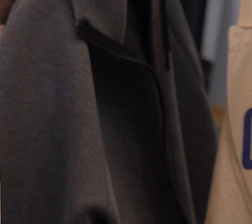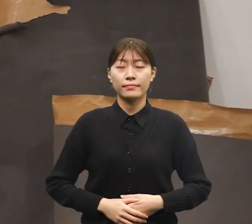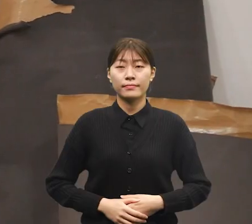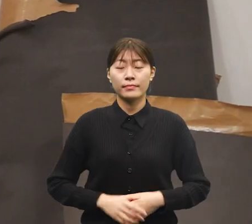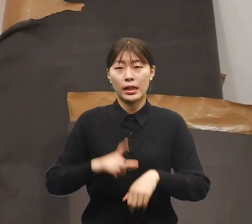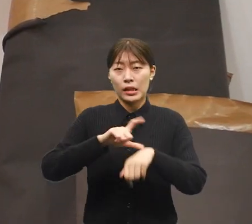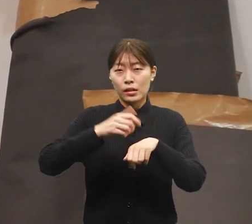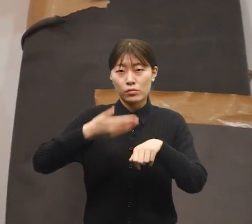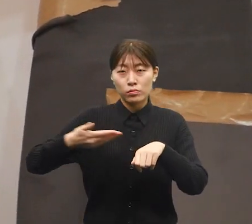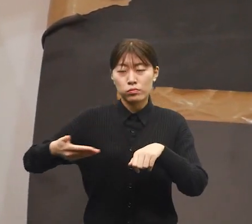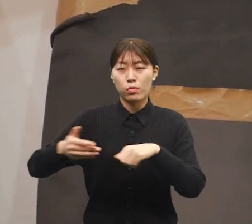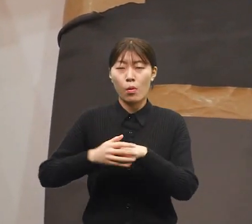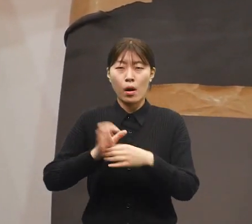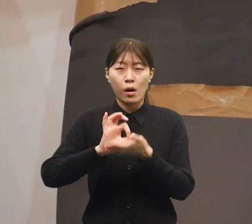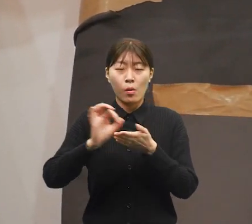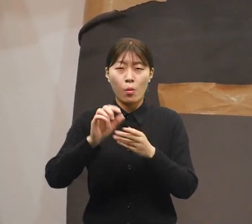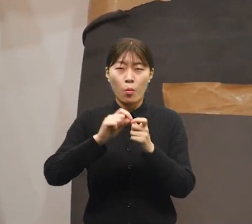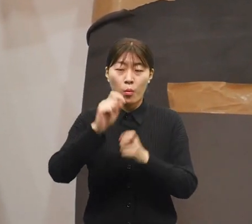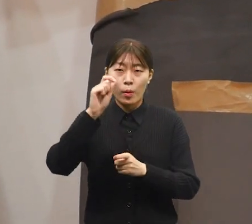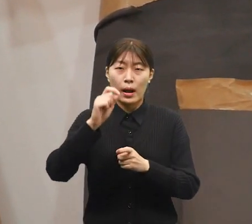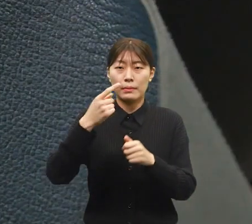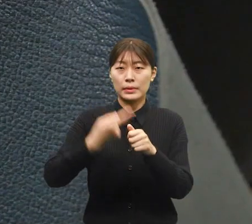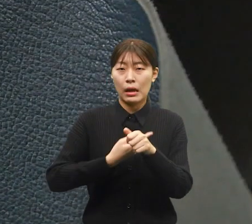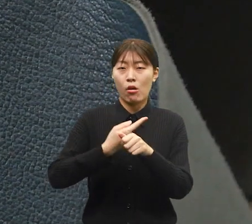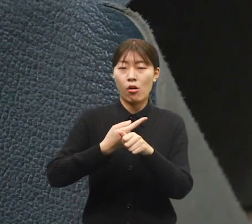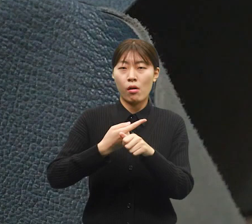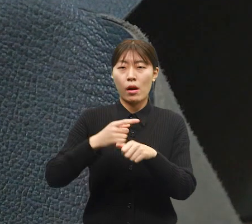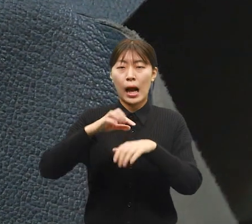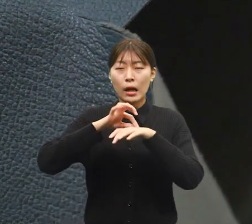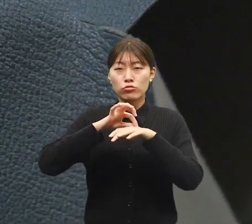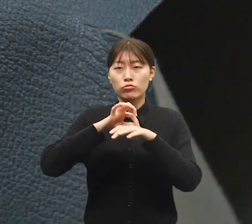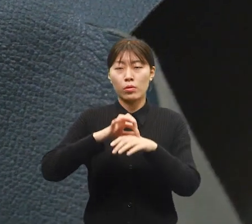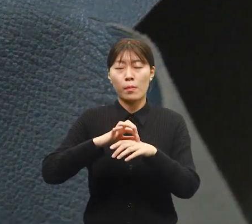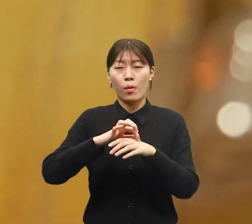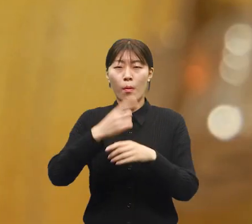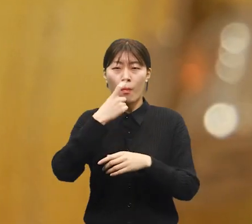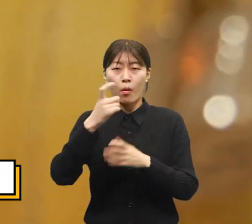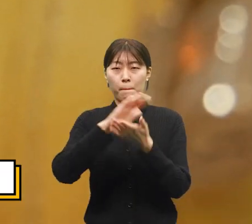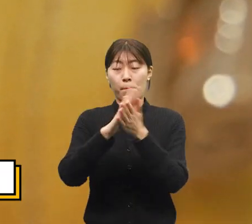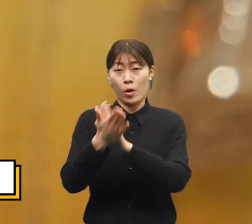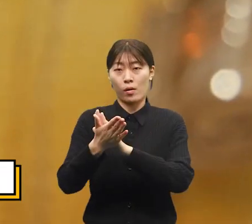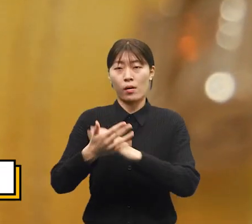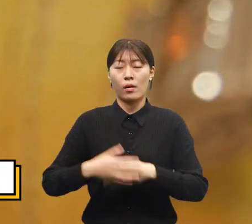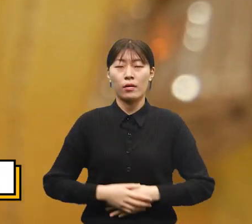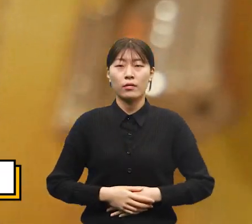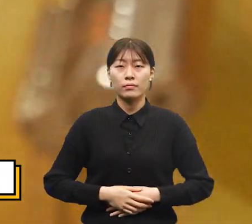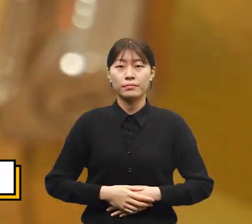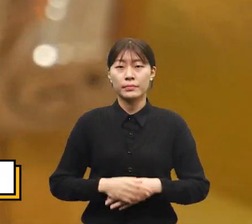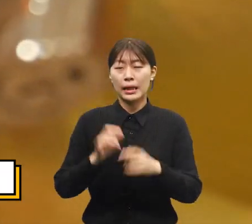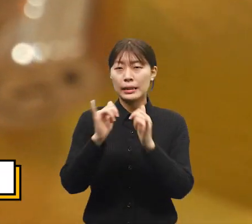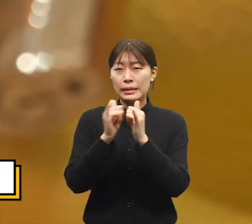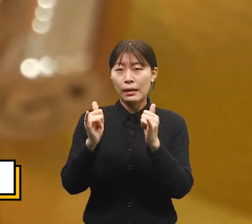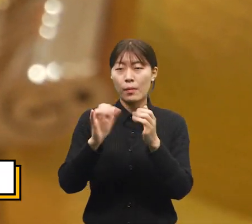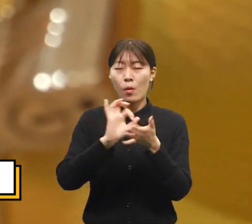있습니다. 세월이 흐를수록, 오래 묵을수록 빛을 발하는 가죽. 사람의 손길에